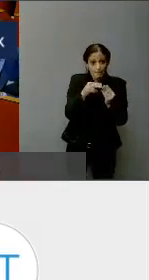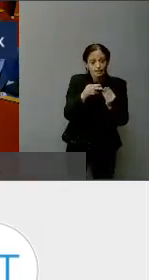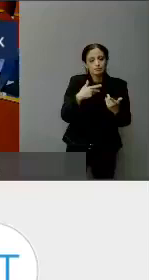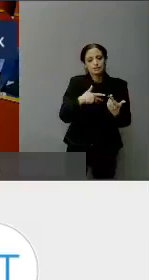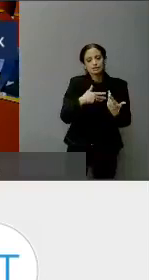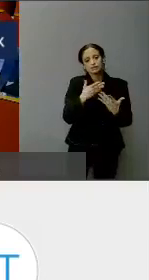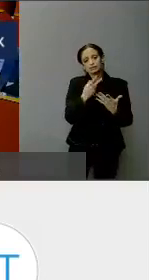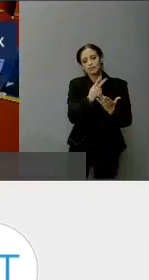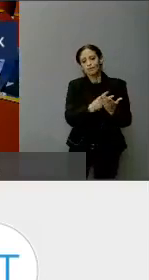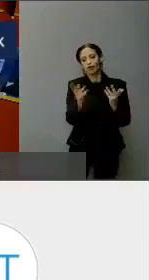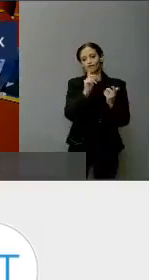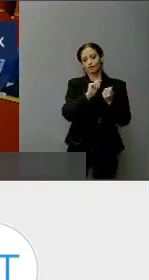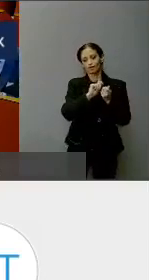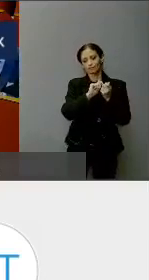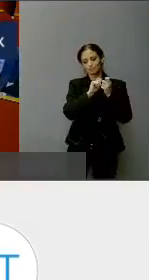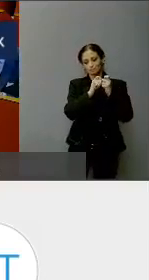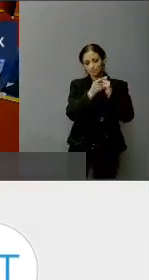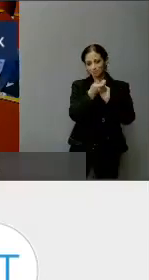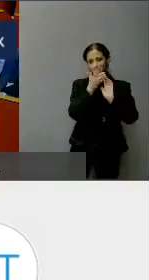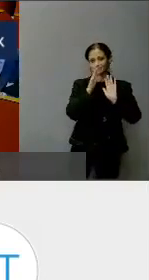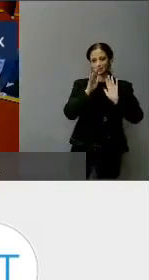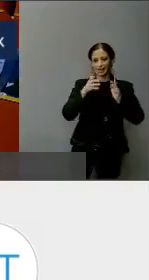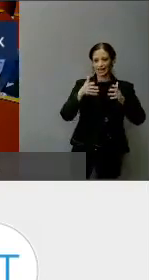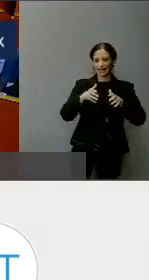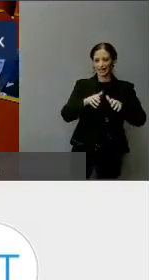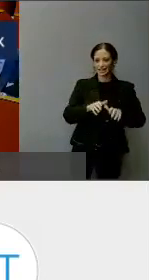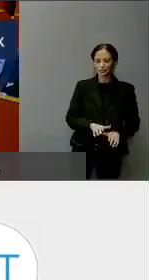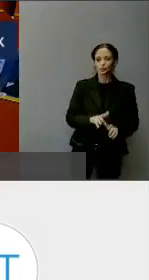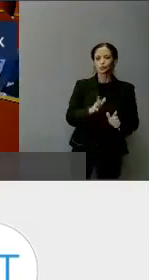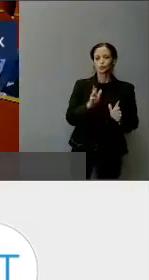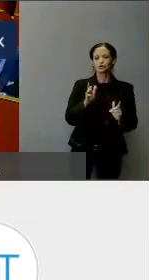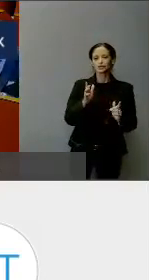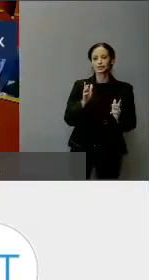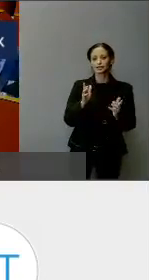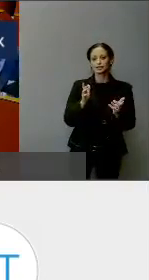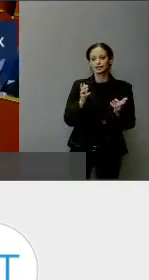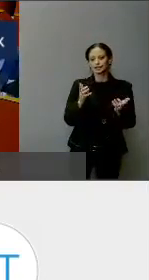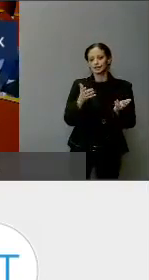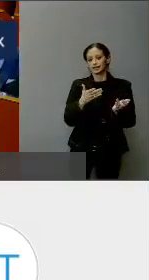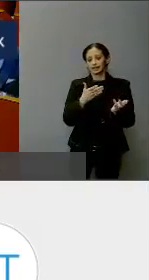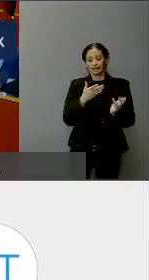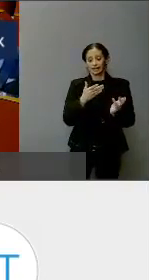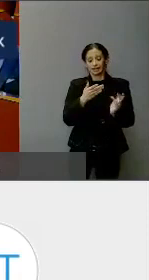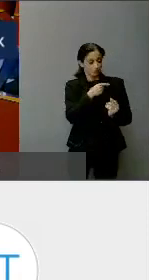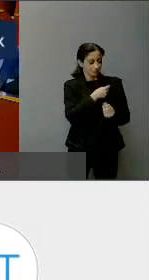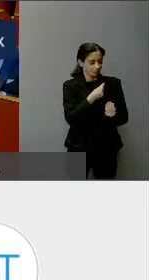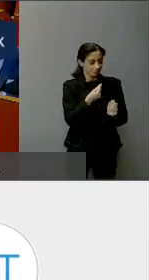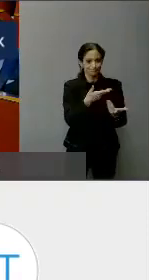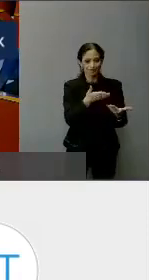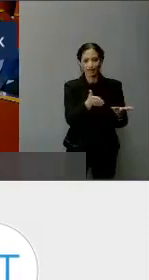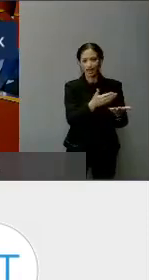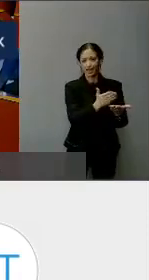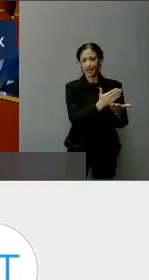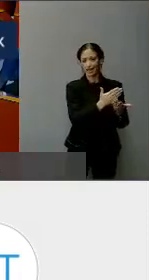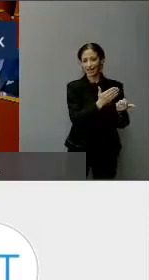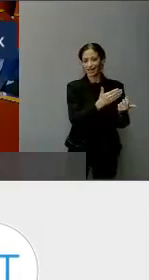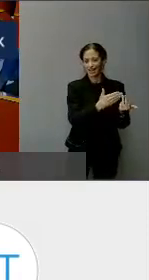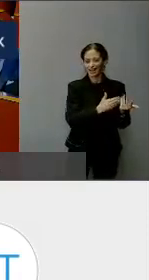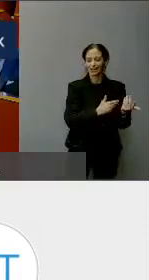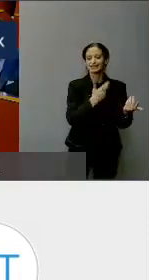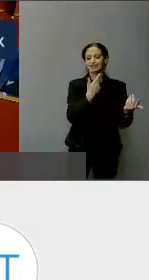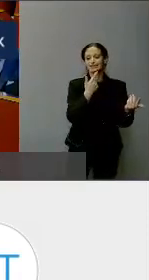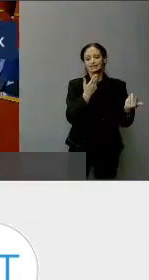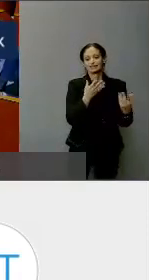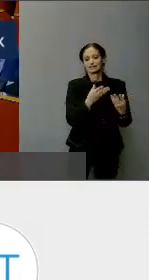modificare di ridurre tutto quello che potrà e che sarà ahimé purtroppo impattante per quello che riguarda appunto